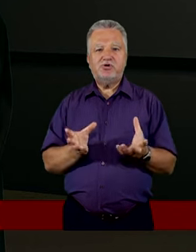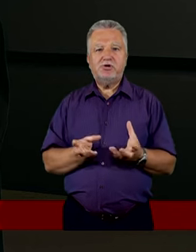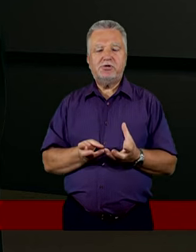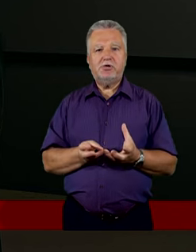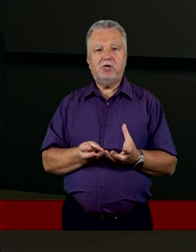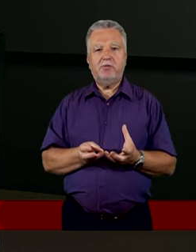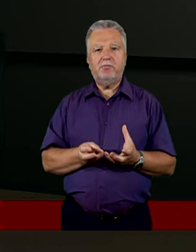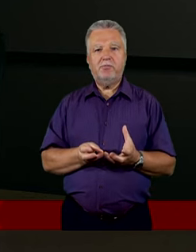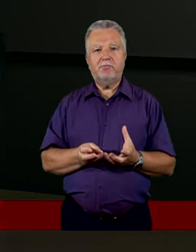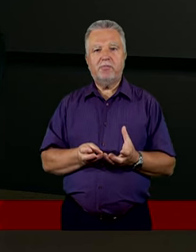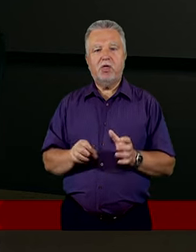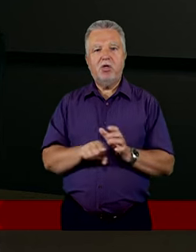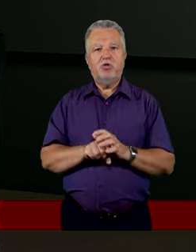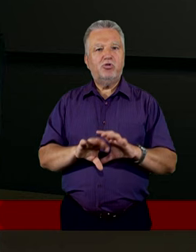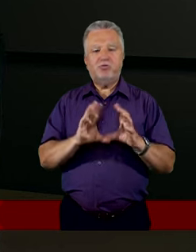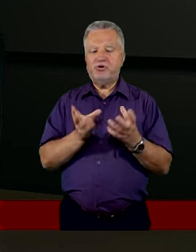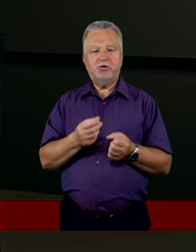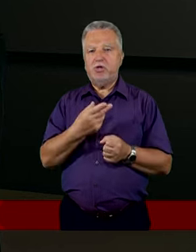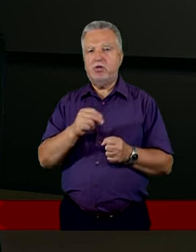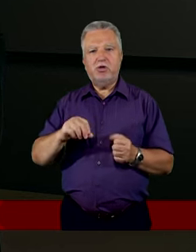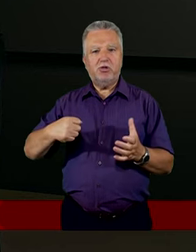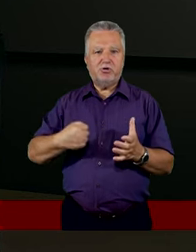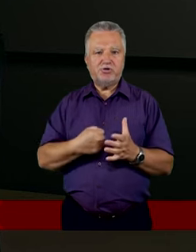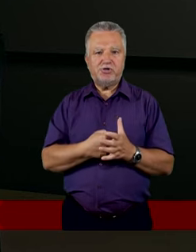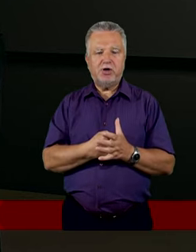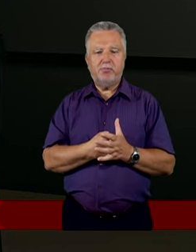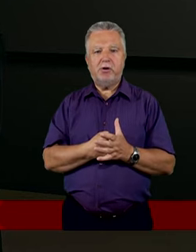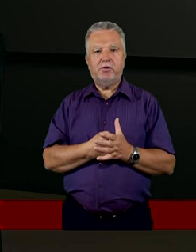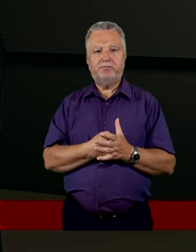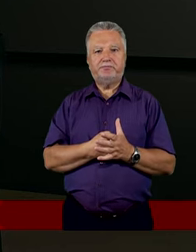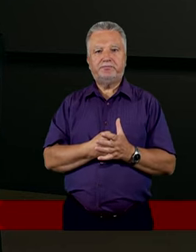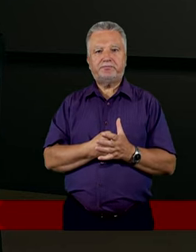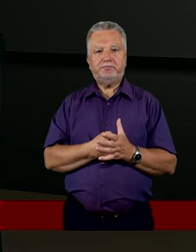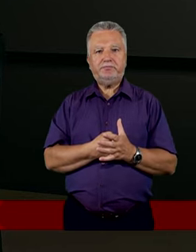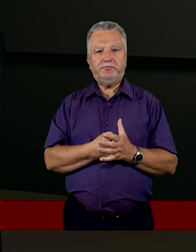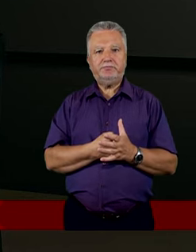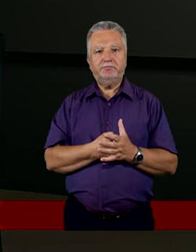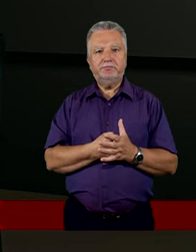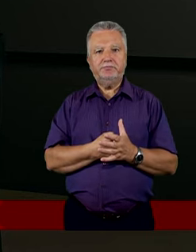Wszystkim, do wszystkich jakoś nie dotrzemy.